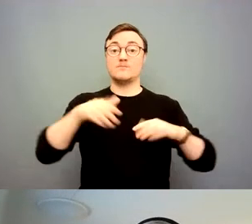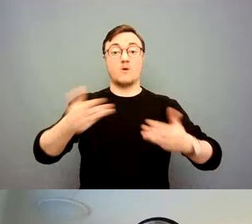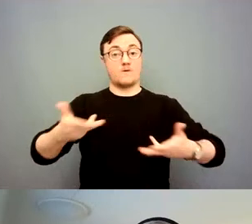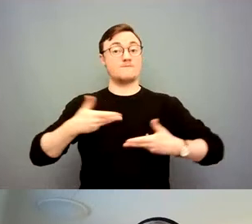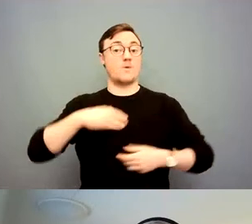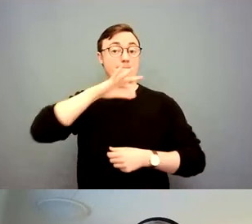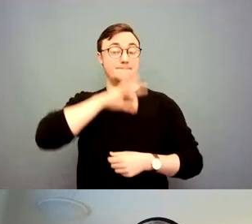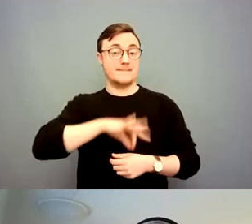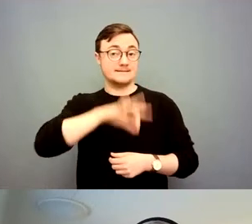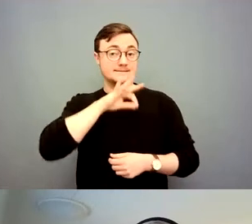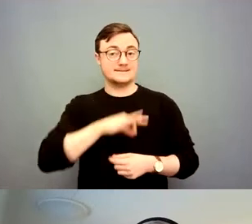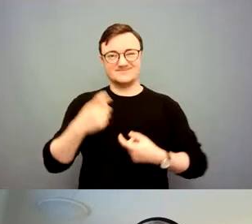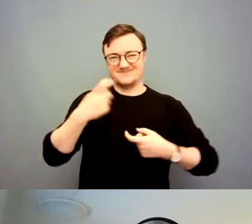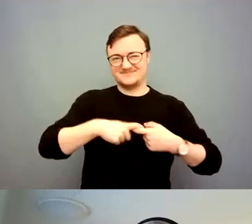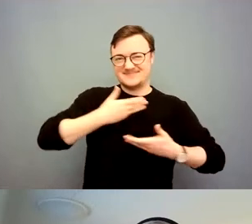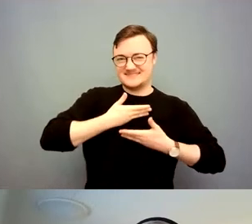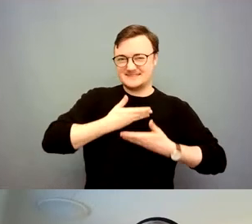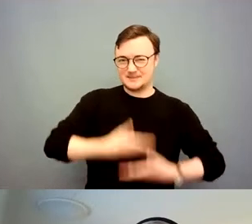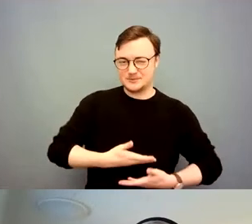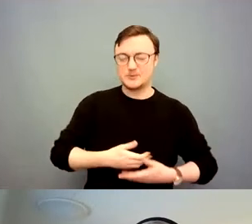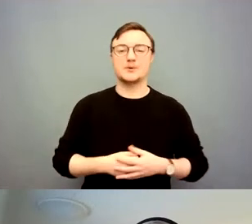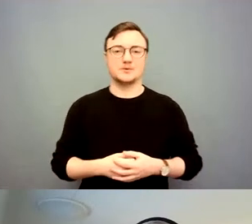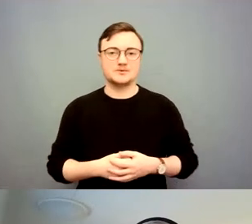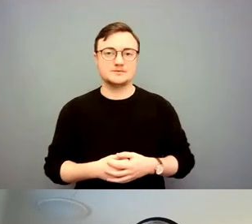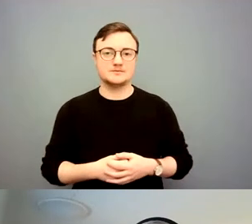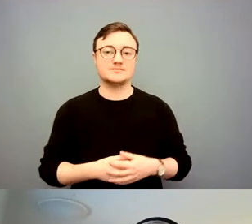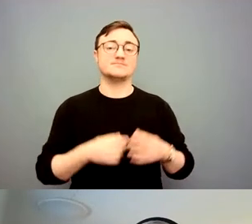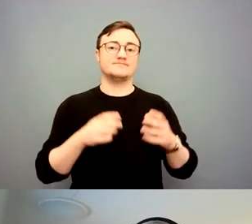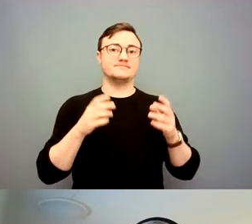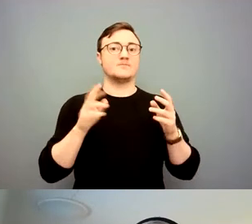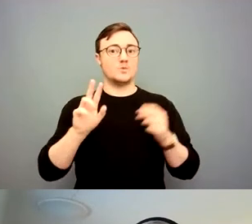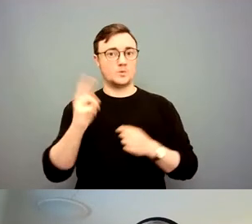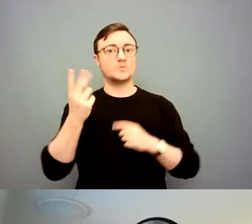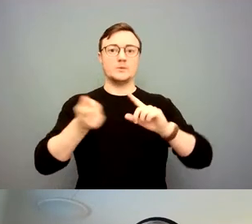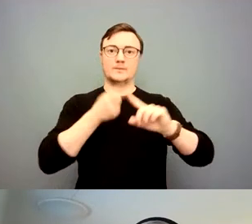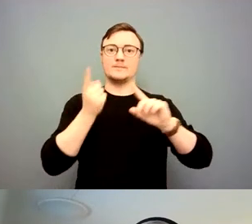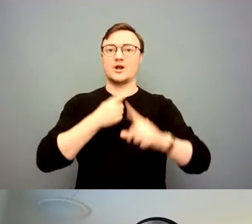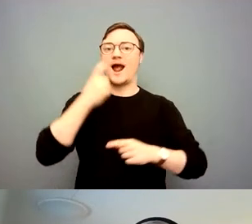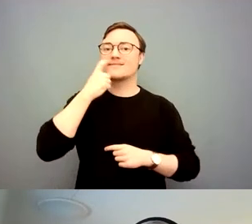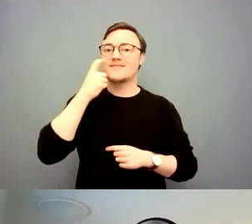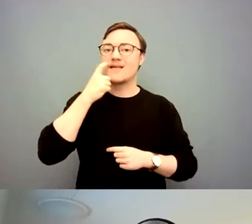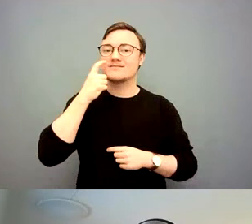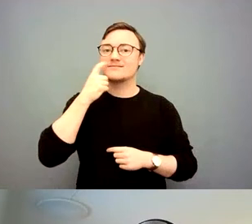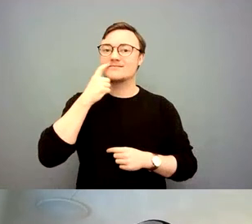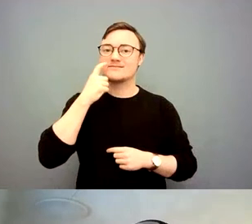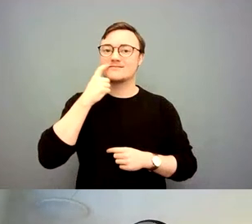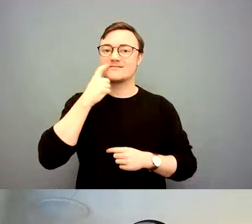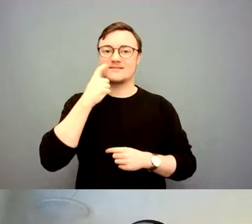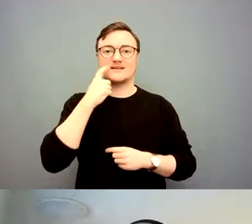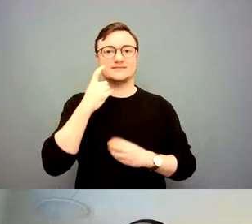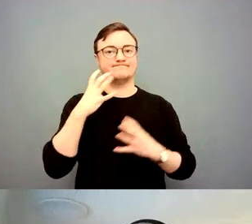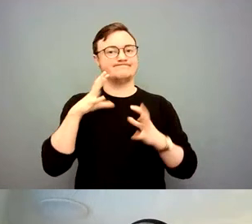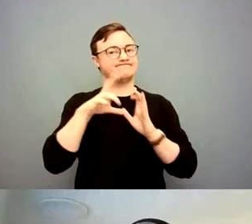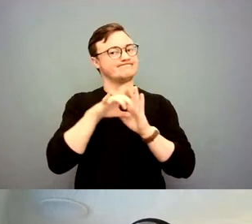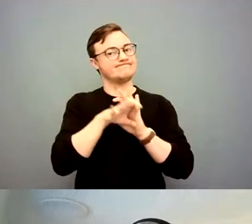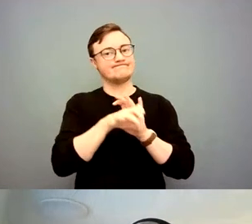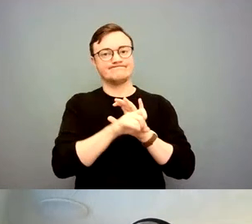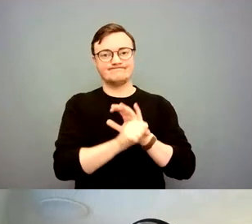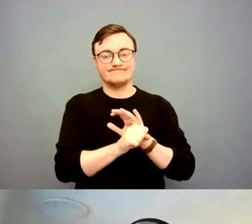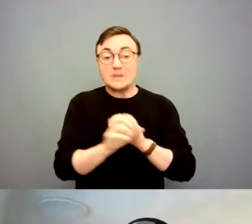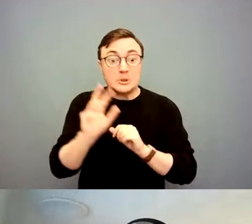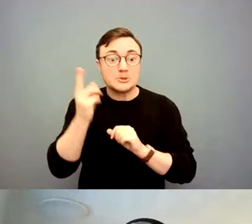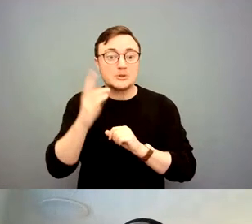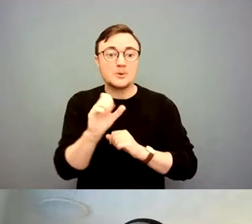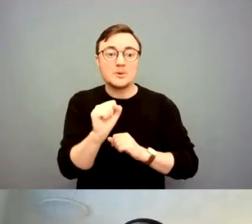depression och han har också börjat få problem med sin tandhälsa. Och där vill jag då bara hälsa Gabriel